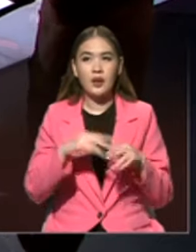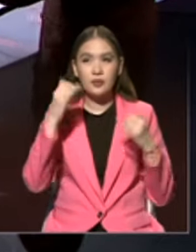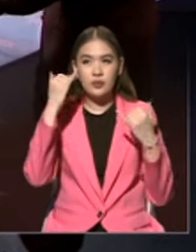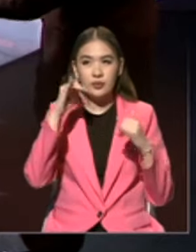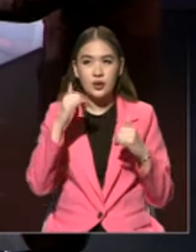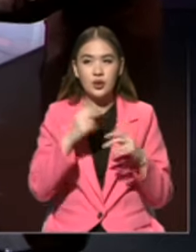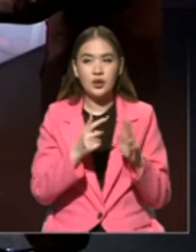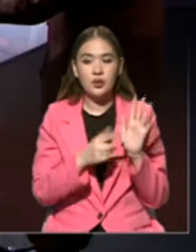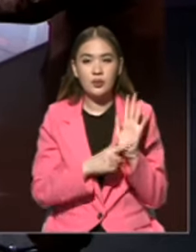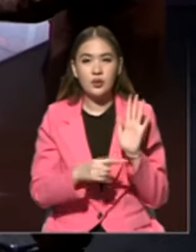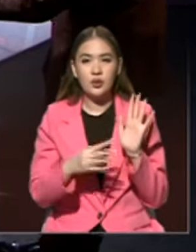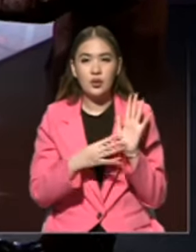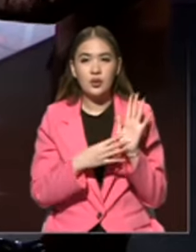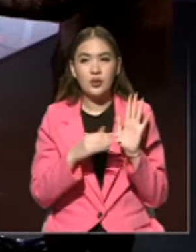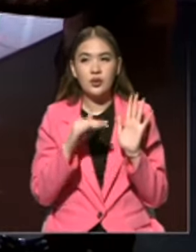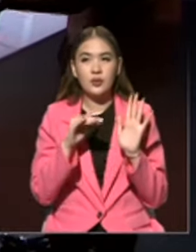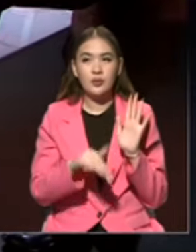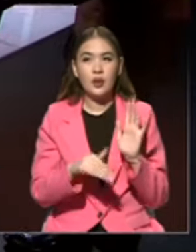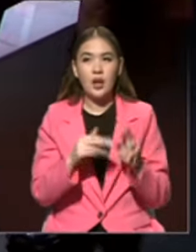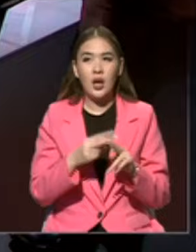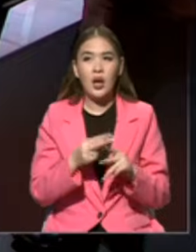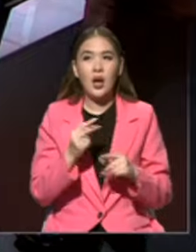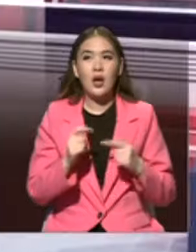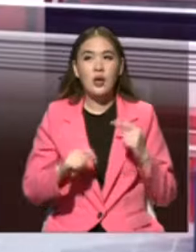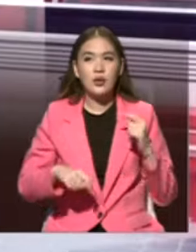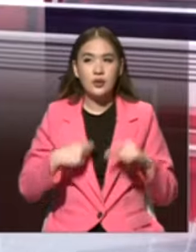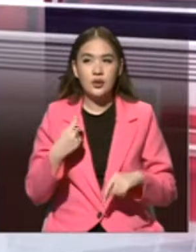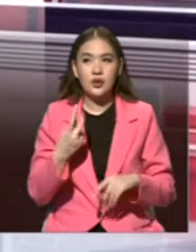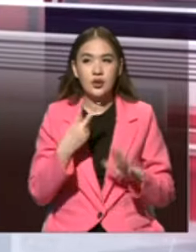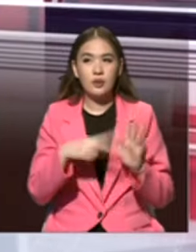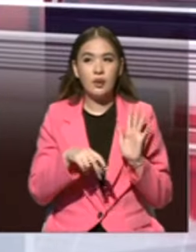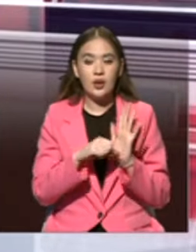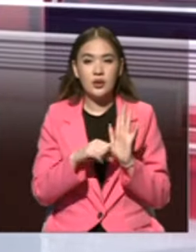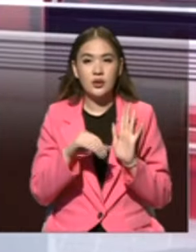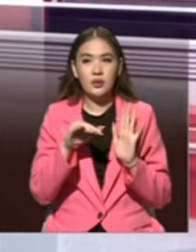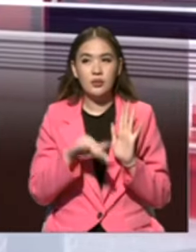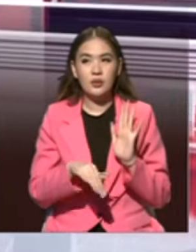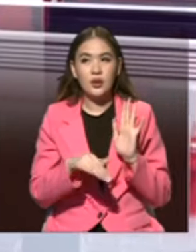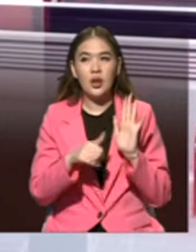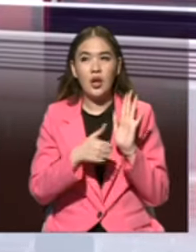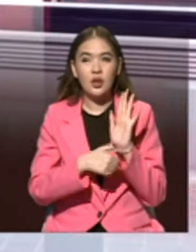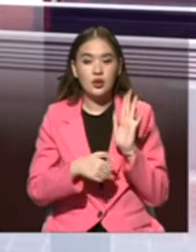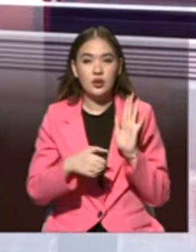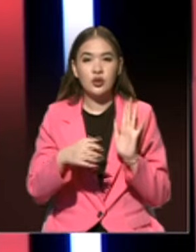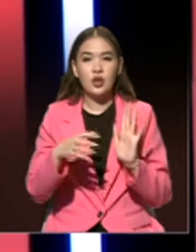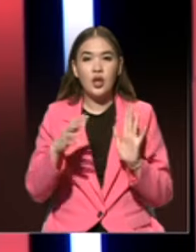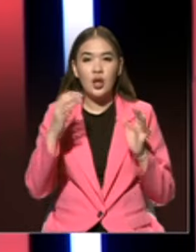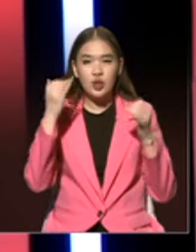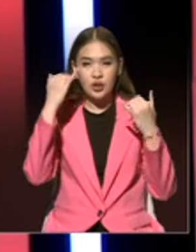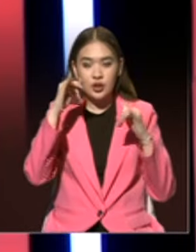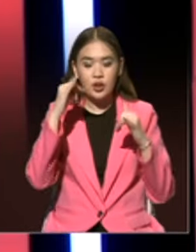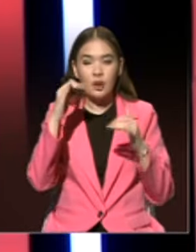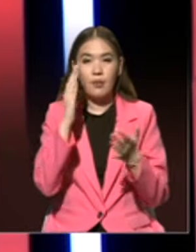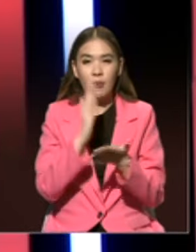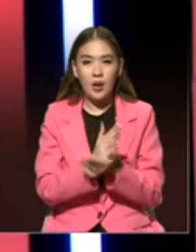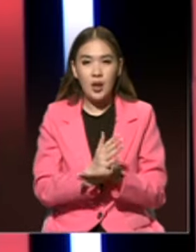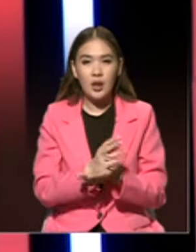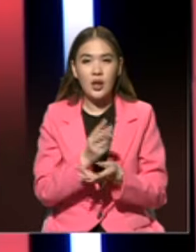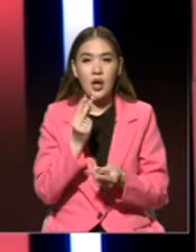мал 79.166. Енді шығын 26.032 жылқы бар дедік, Амангелді ауданында.